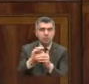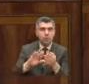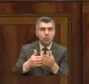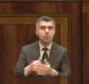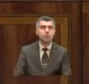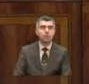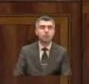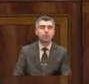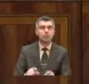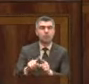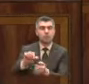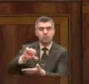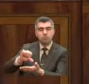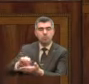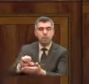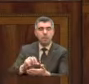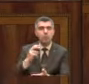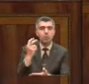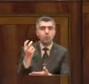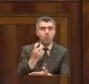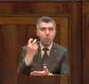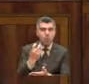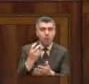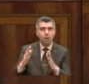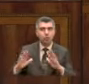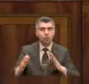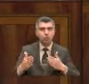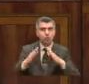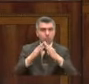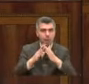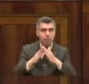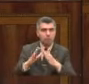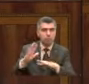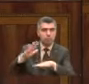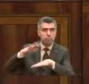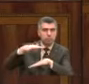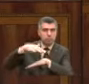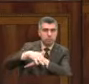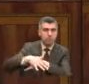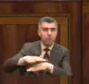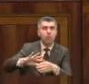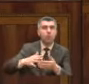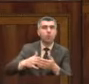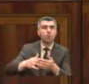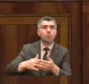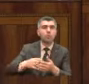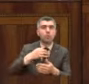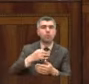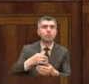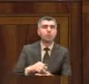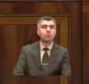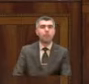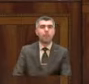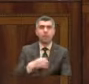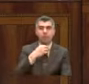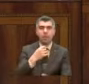المواقع الإيكو سياحية خصوصا في المناطق الجبلية اللي فيها الشلالات والعيون والمضايق، وتنذكر هنا واحد جوج ديال المواقع ديال داديس